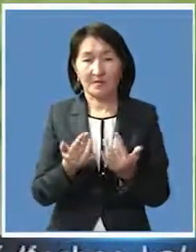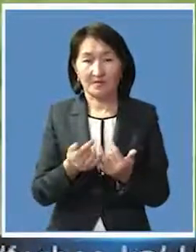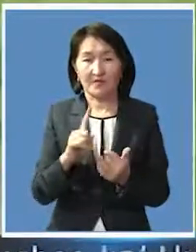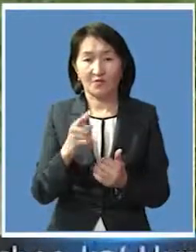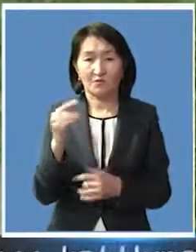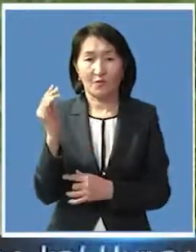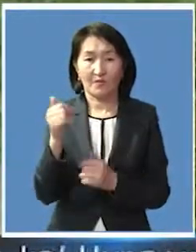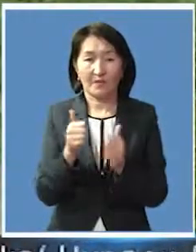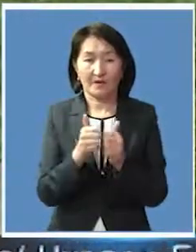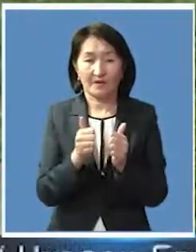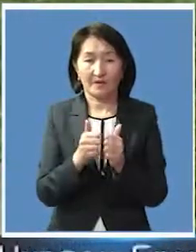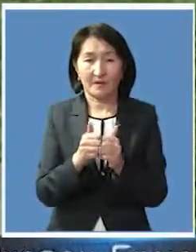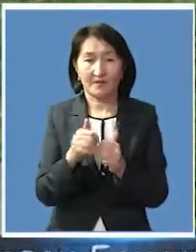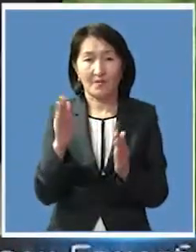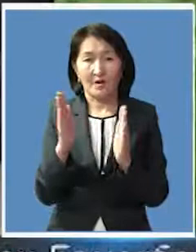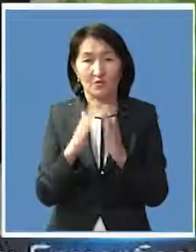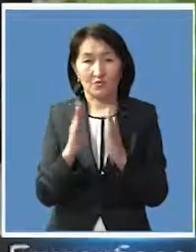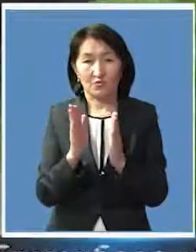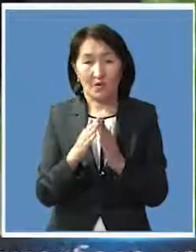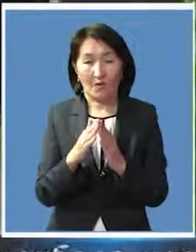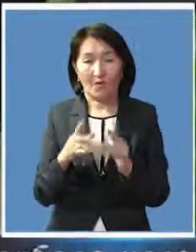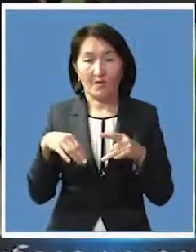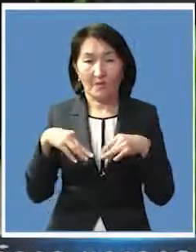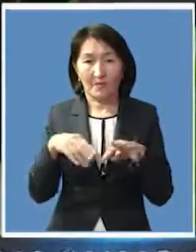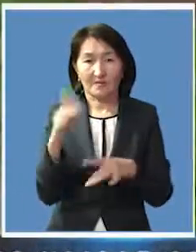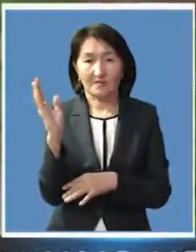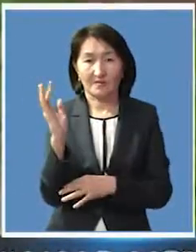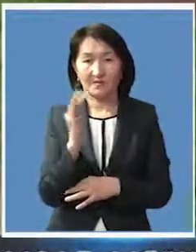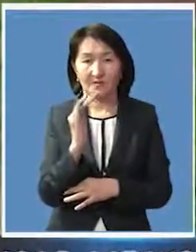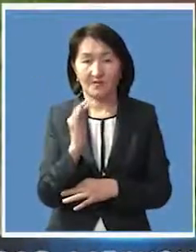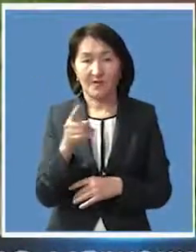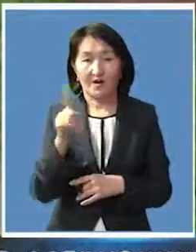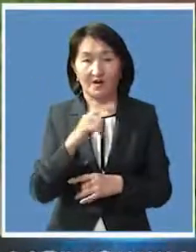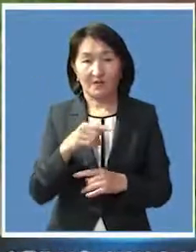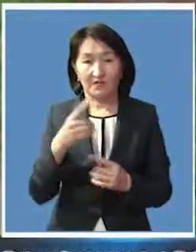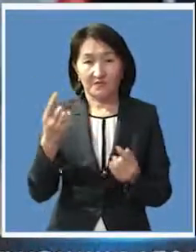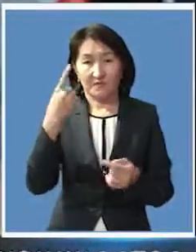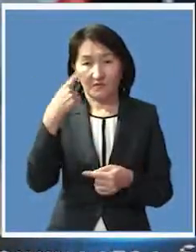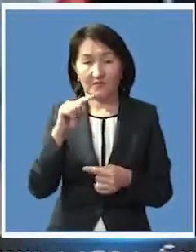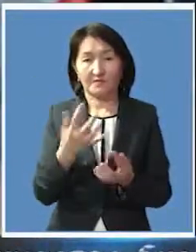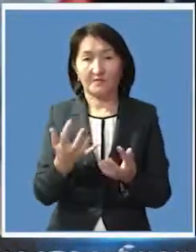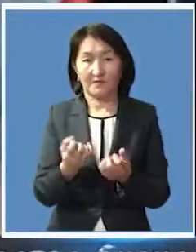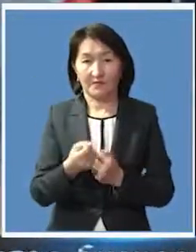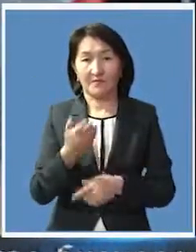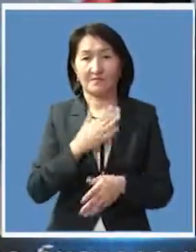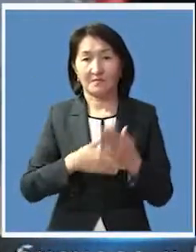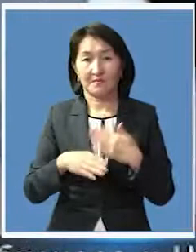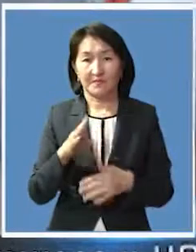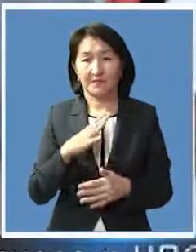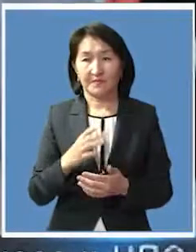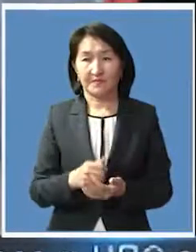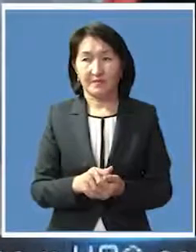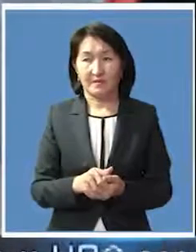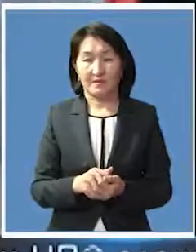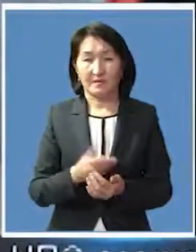населенных пунктов возле своего дома. Идею жамбылцы восприняли с большим воодушевлением. Будет постоянная акция. У нас